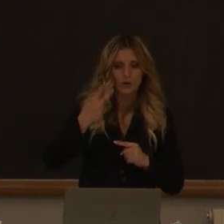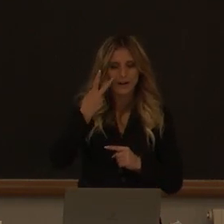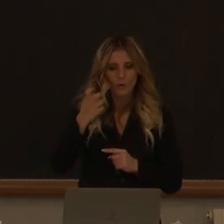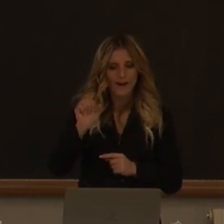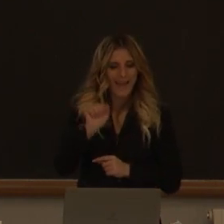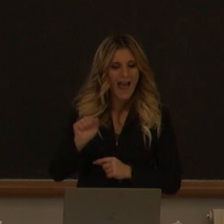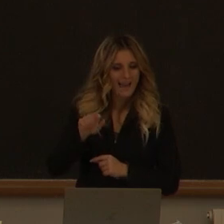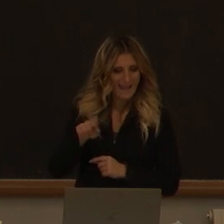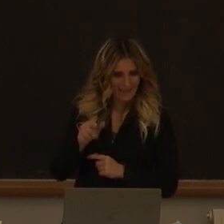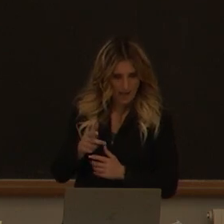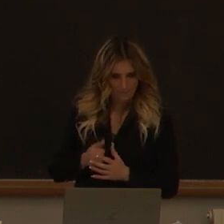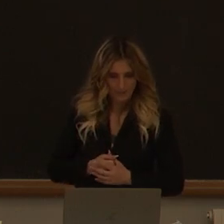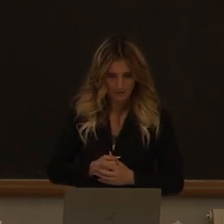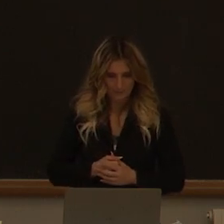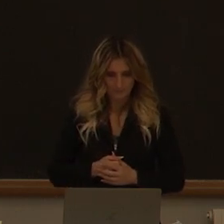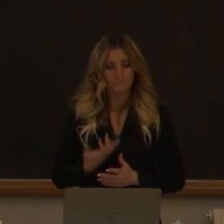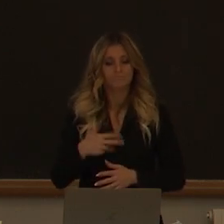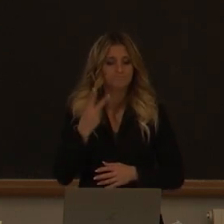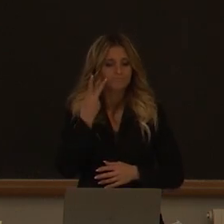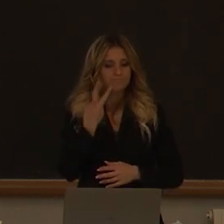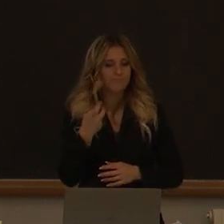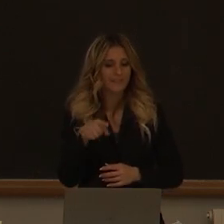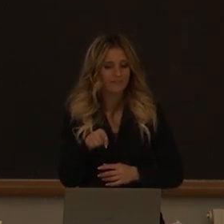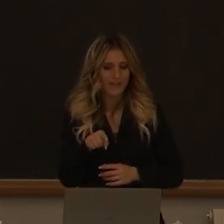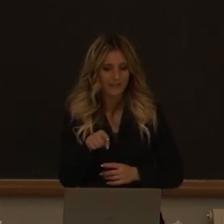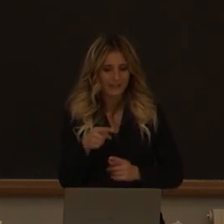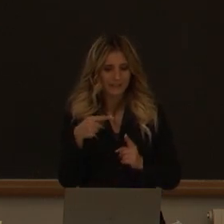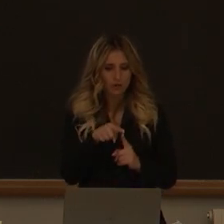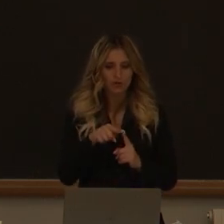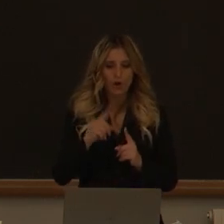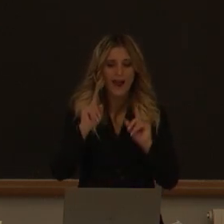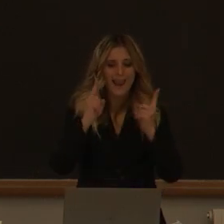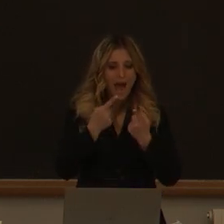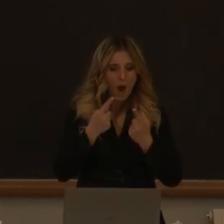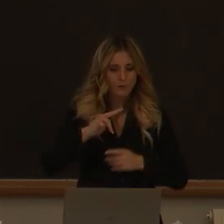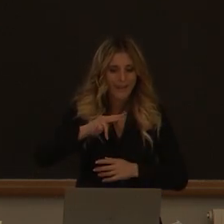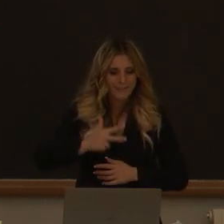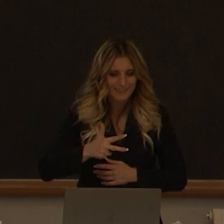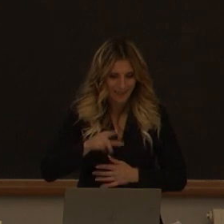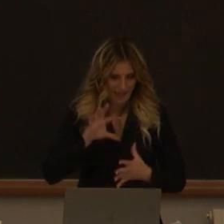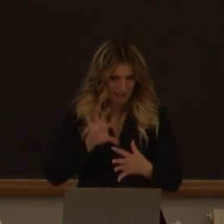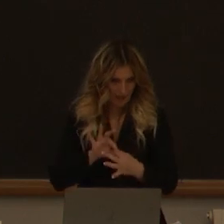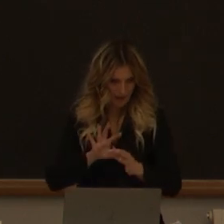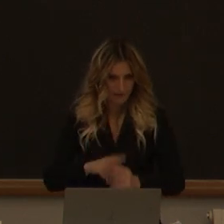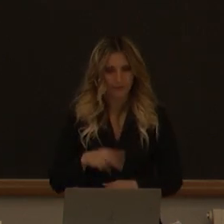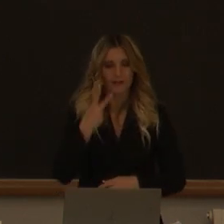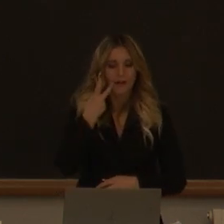abbiamo visto, riferito alla laurea triennale. Per quanto riguarda il tecnico del controllo